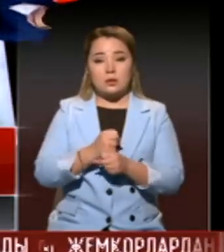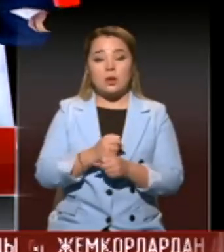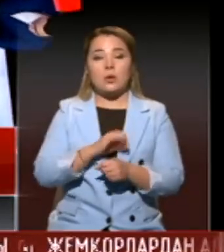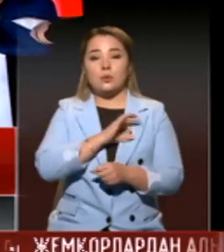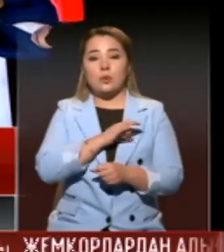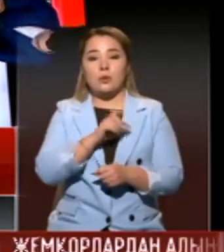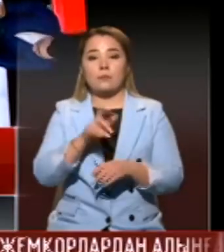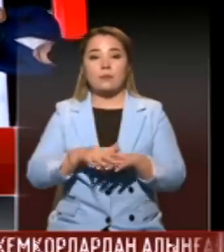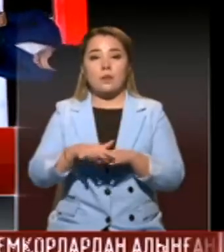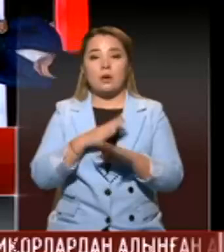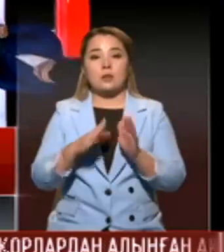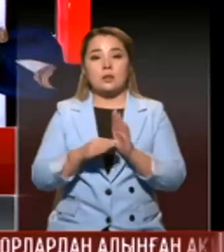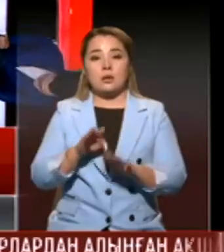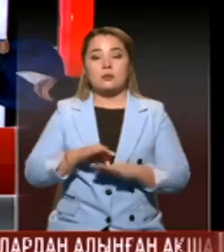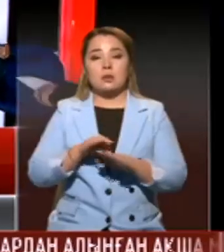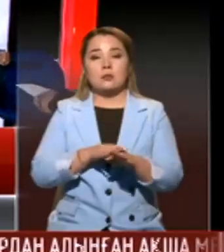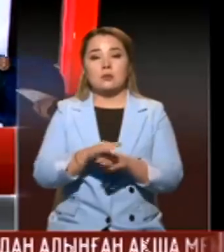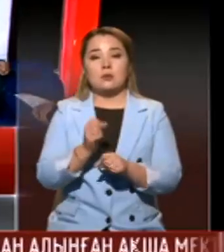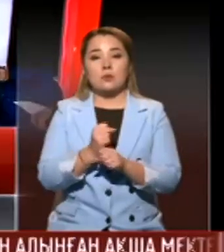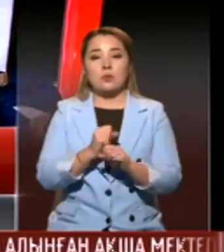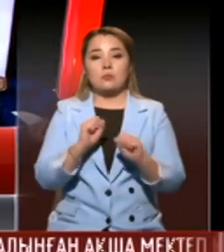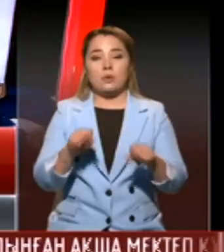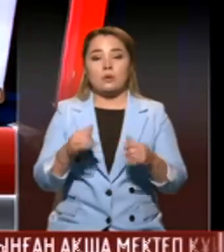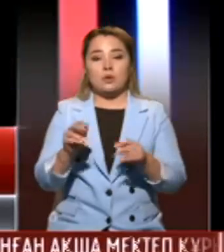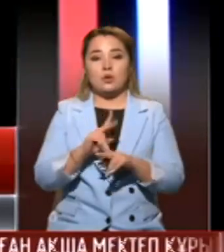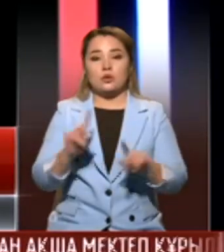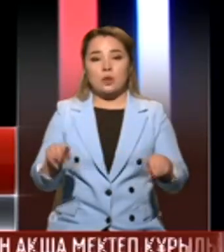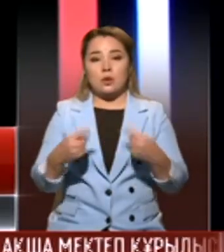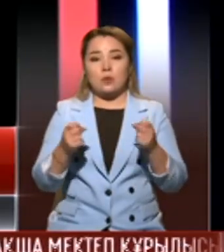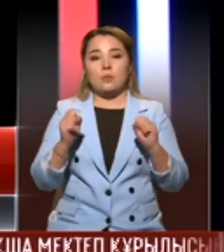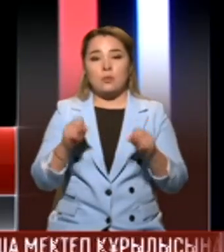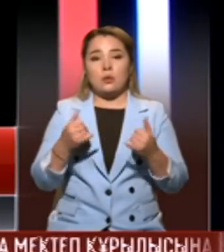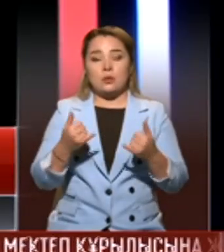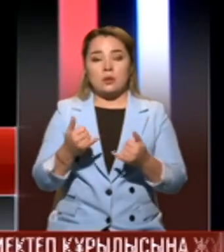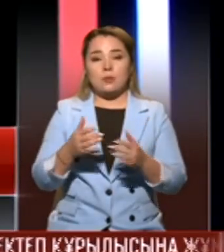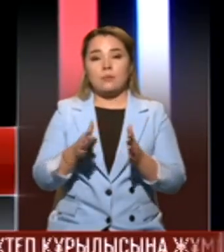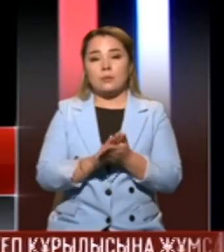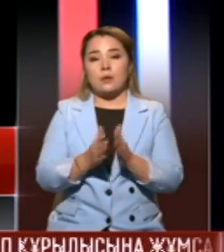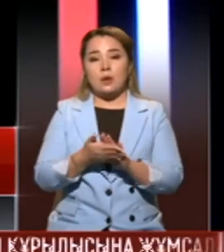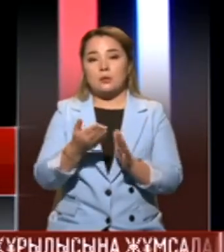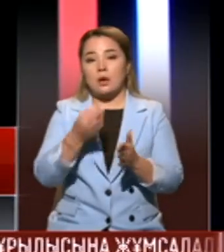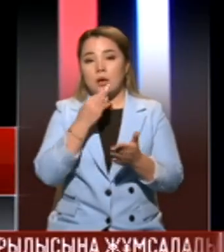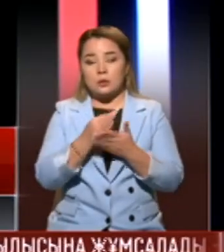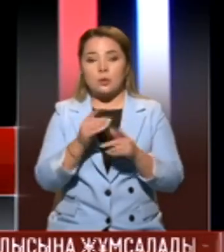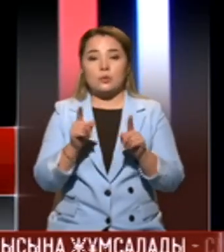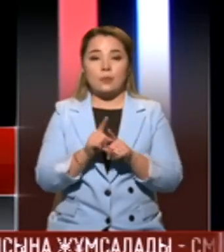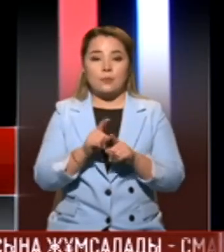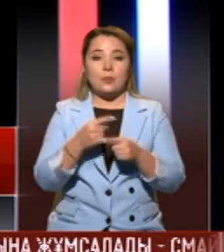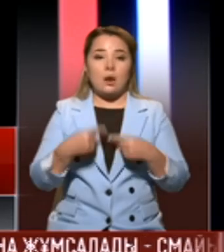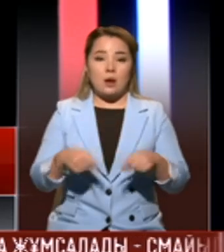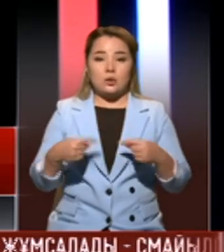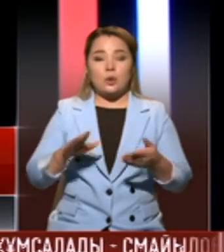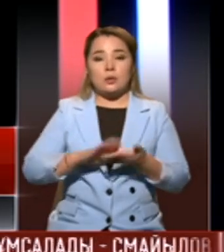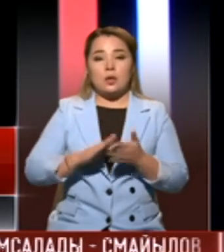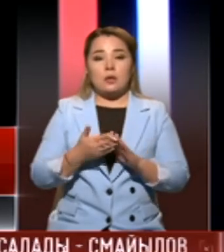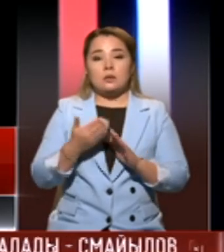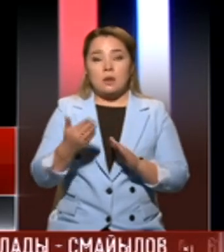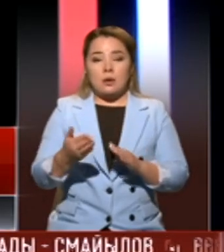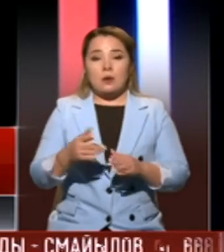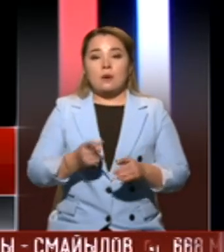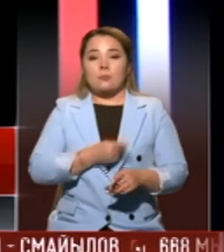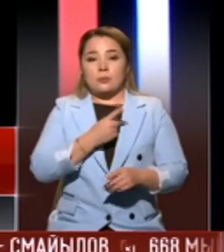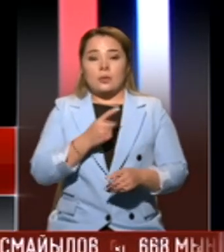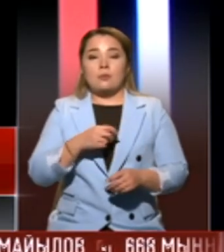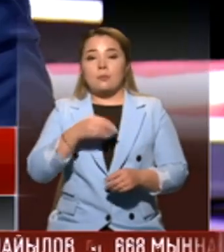Бәрібір оңтайландыруға болады негізі бұл заңды. Бұл заңды оңтайландыруға болады негізі. Жоқ, оңтайландыруға болады, бірақ енді әртүрлі нәрсемен кәсіби